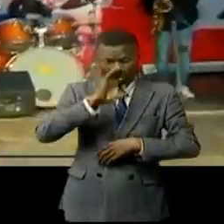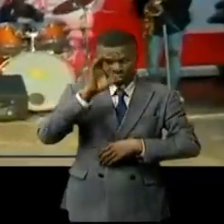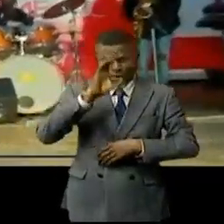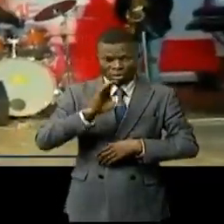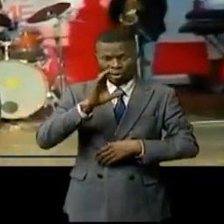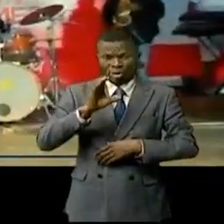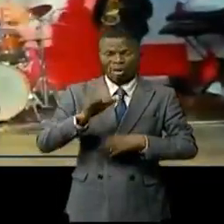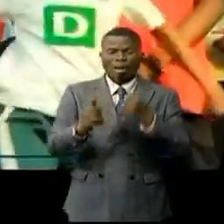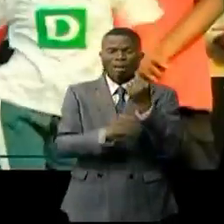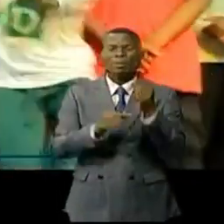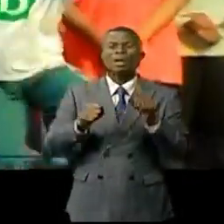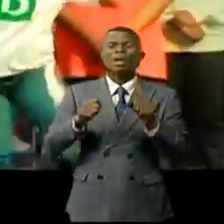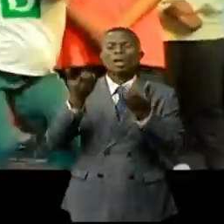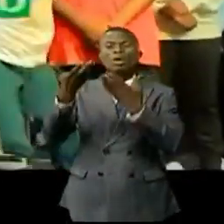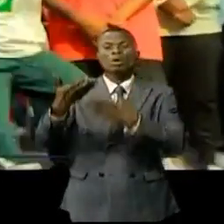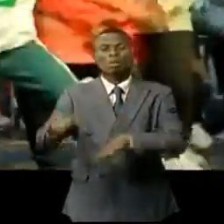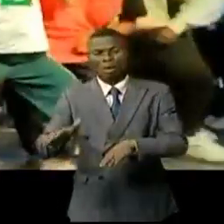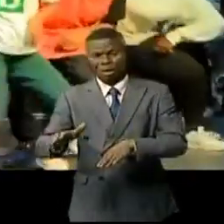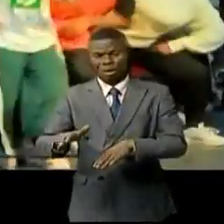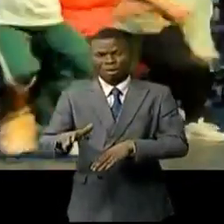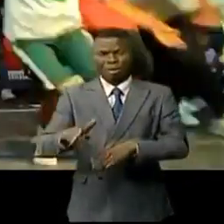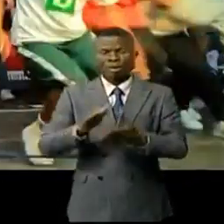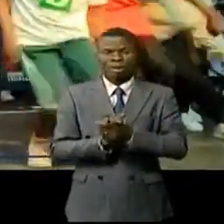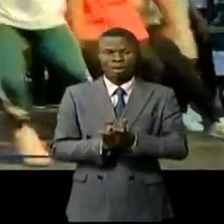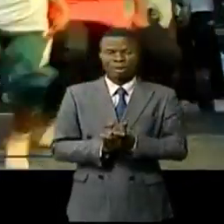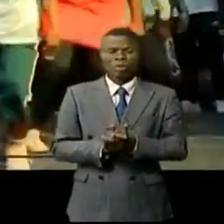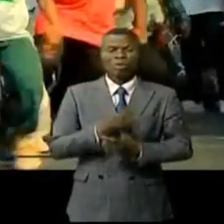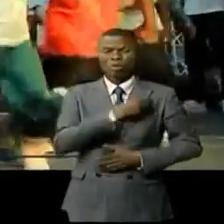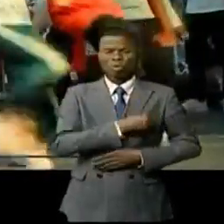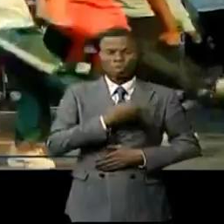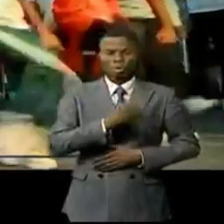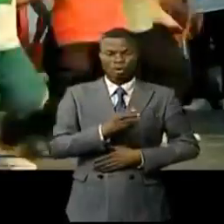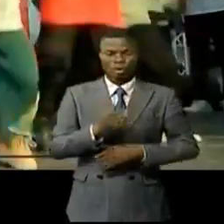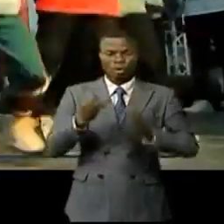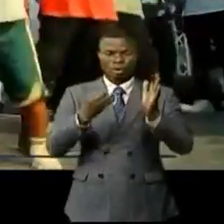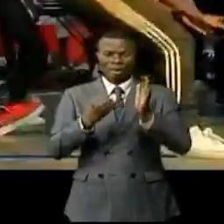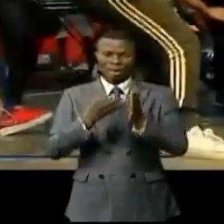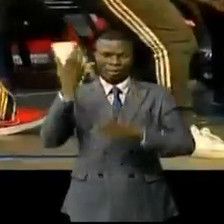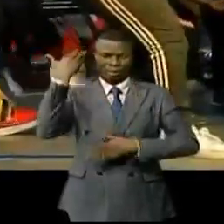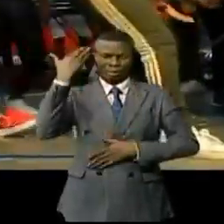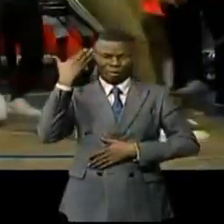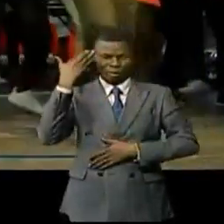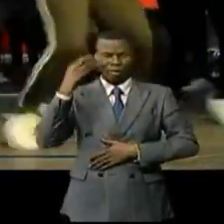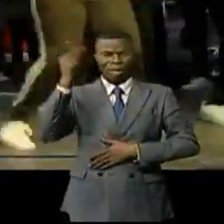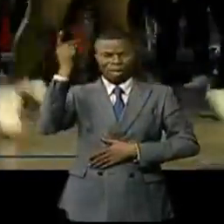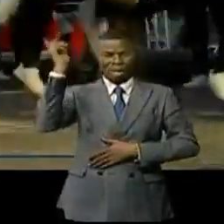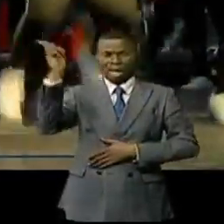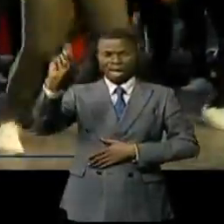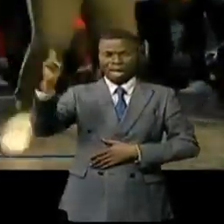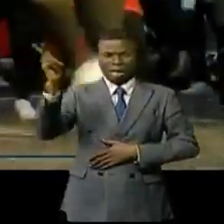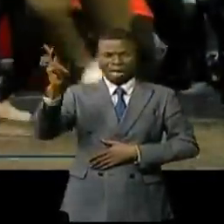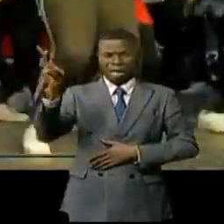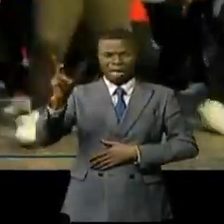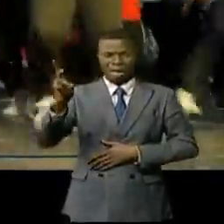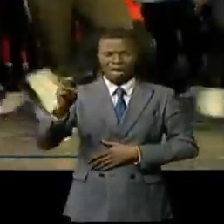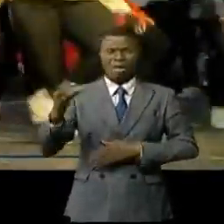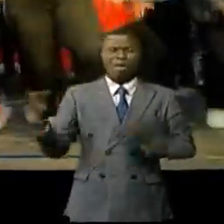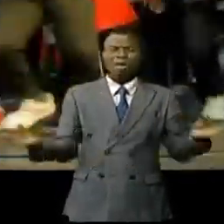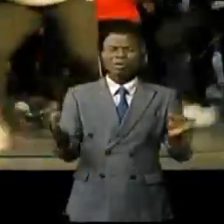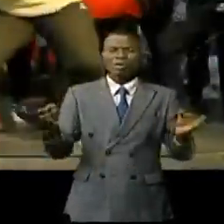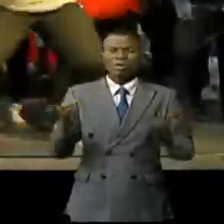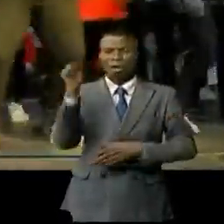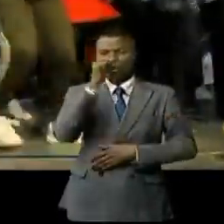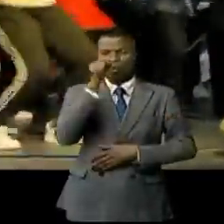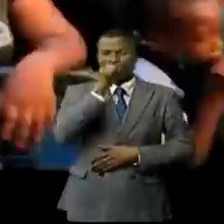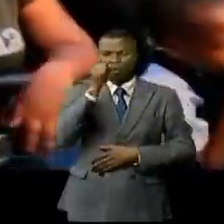âmes perdues. À ce titre, ils ont organisé le week-end dernier au stade Vélodrome de Kintambo un festival international de